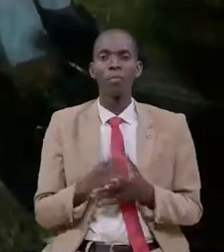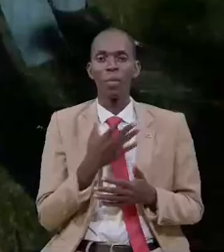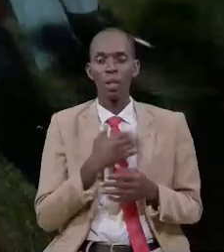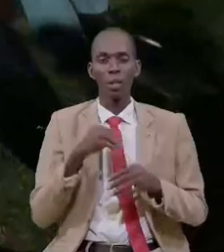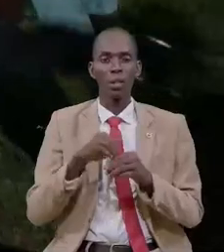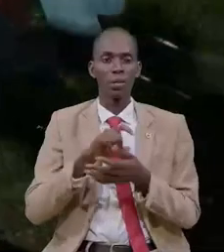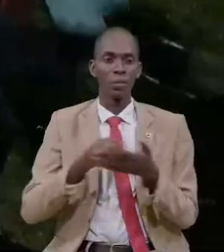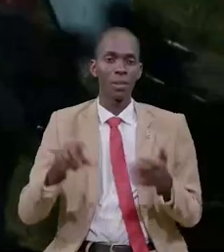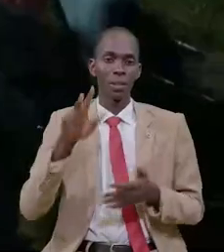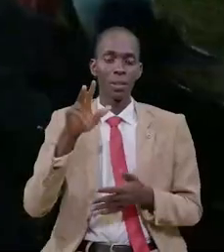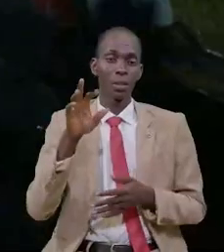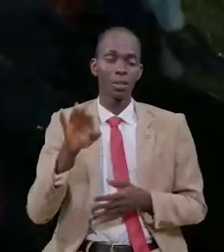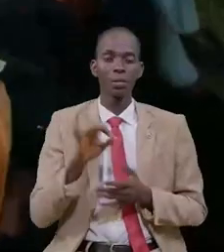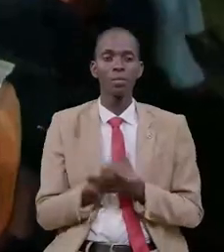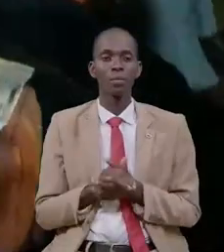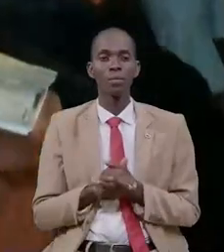Verset 39.